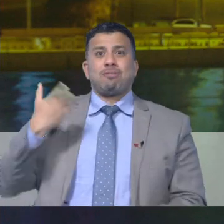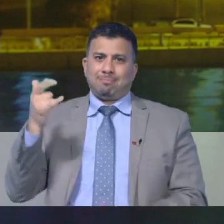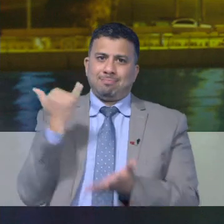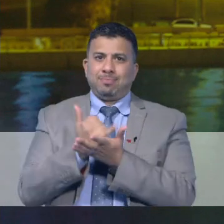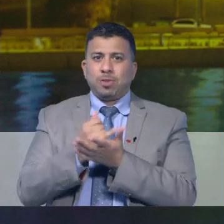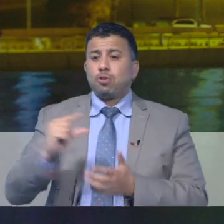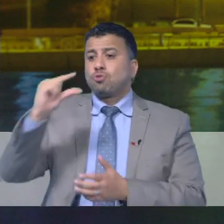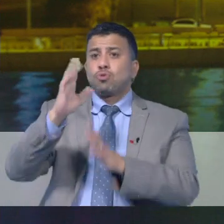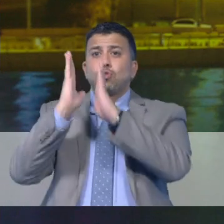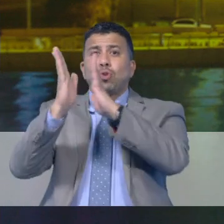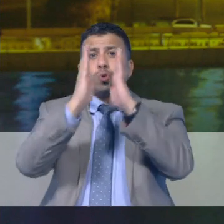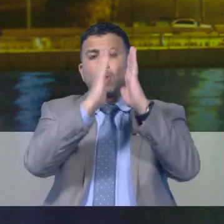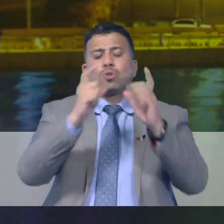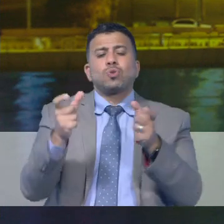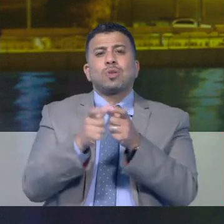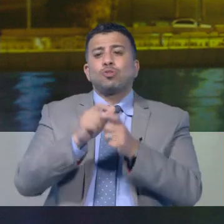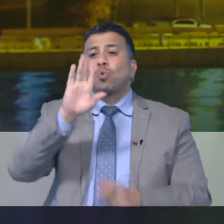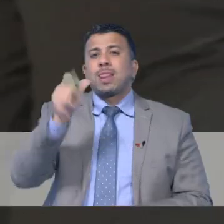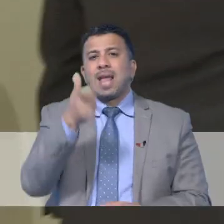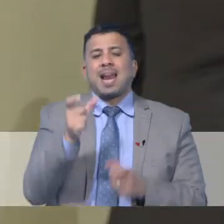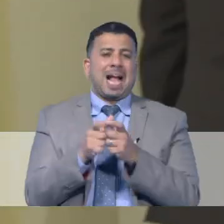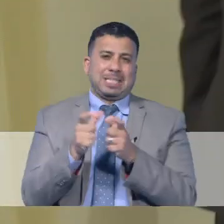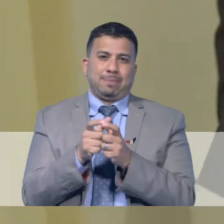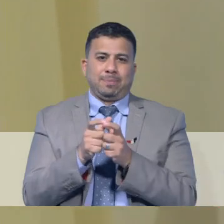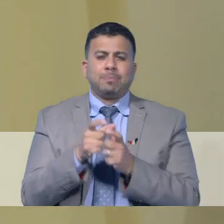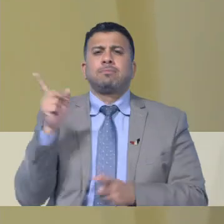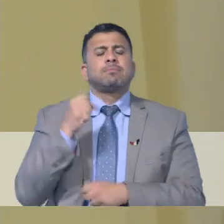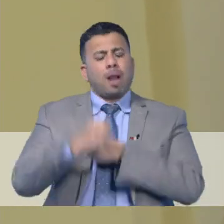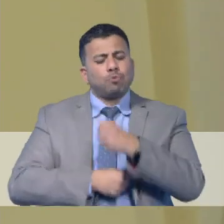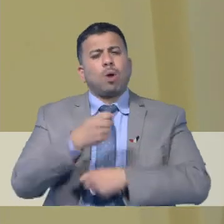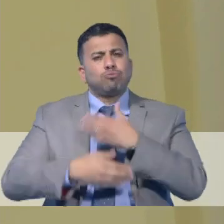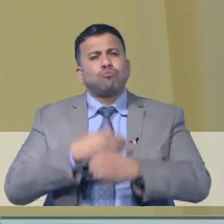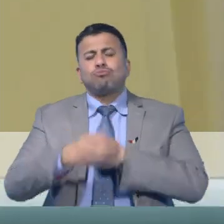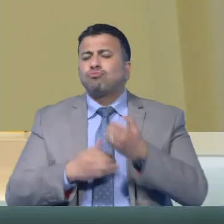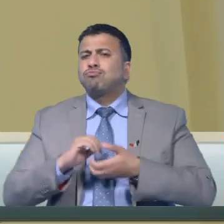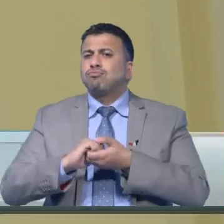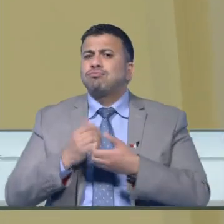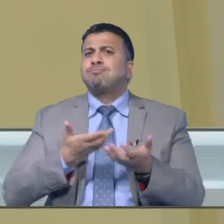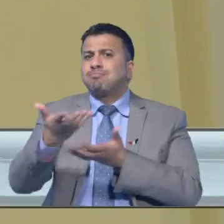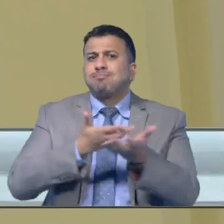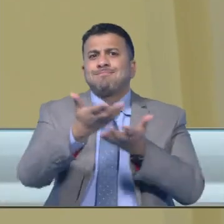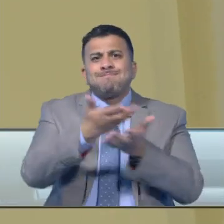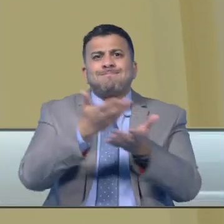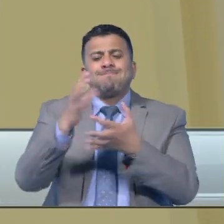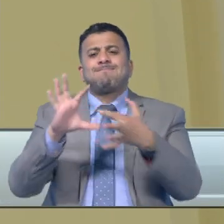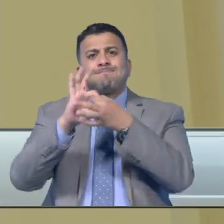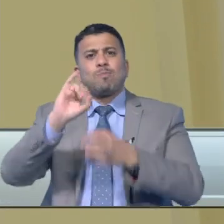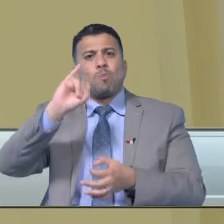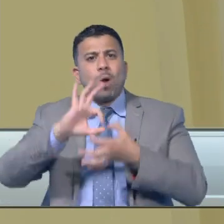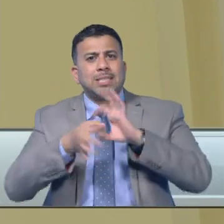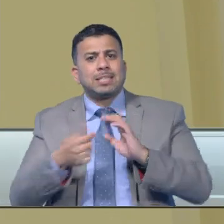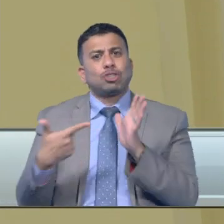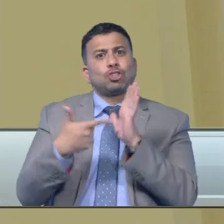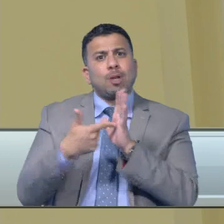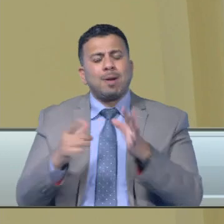بإدارة الدكتور سلطان القاسمي. في إطار سعي سموه الدائم لتوطيد العلاقات مع كافة المؤسسات